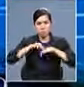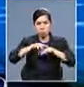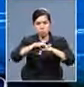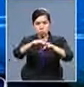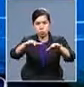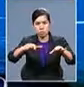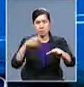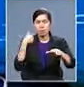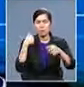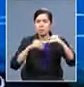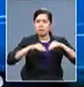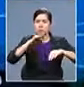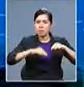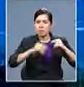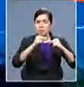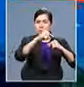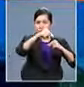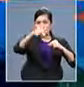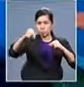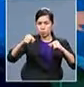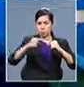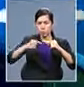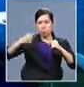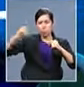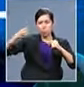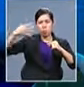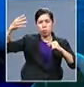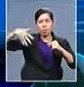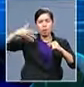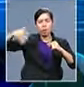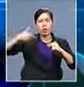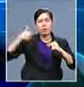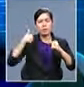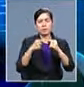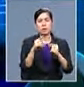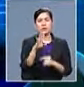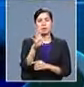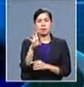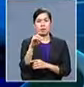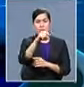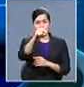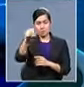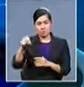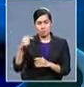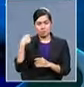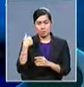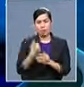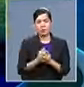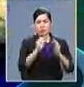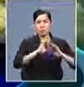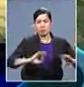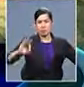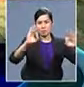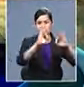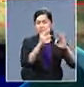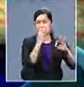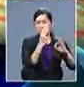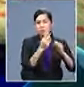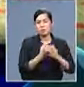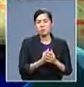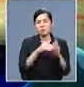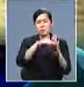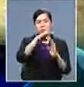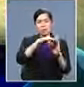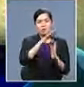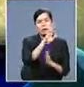ตสปอตได้เกือบ400จุดลาวนับได้150จุดและเวียดนาม220จุดนะครับมาดูจุดไฮไลท์ก็คือการเผาที่หนาแน่นในภาคเหนือของ